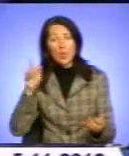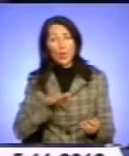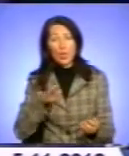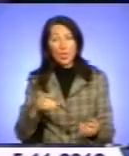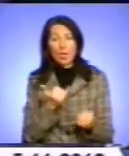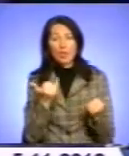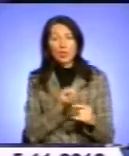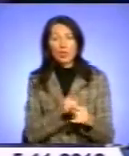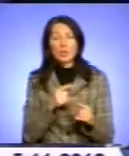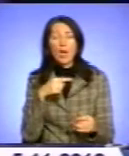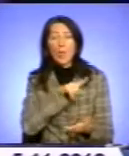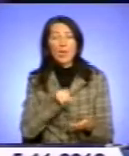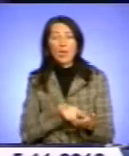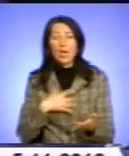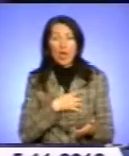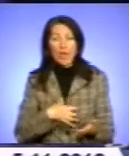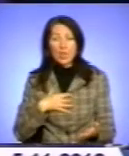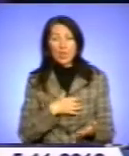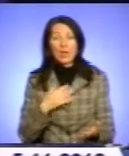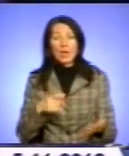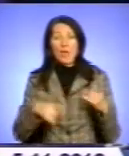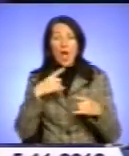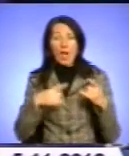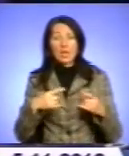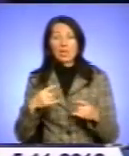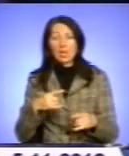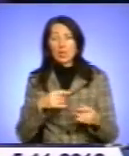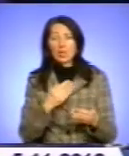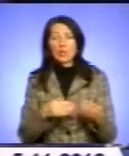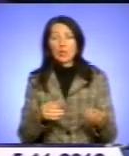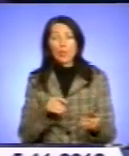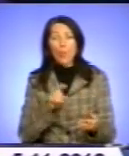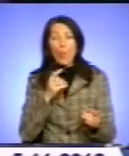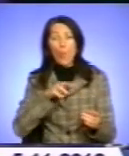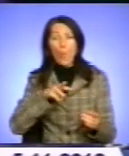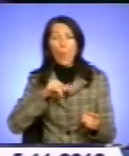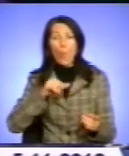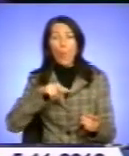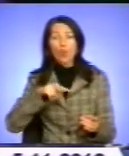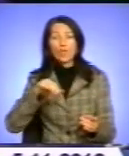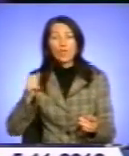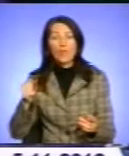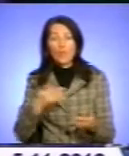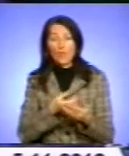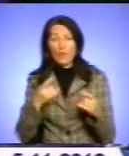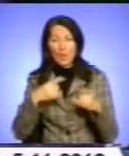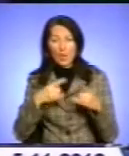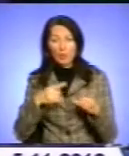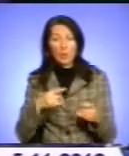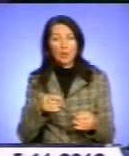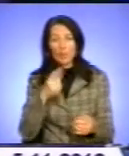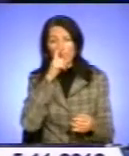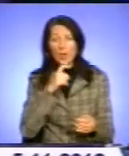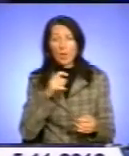Насамперед тому, що на екранах телевізорів засилля мультфільмів не найкращої якості. Фахівці ж наголошують, діти, дивлячись